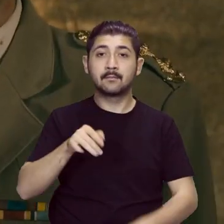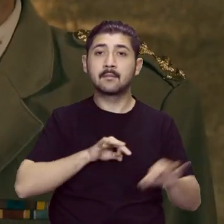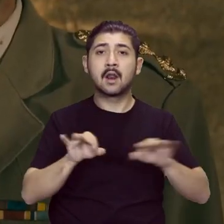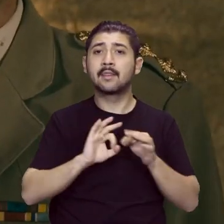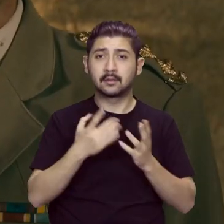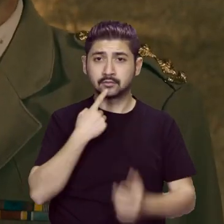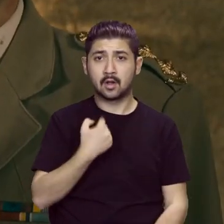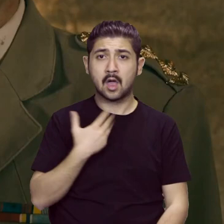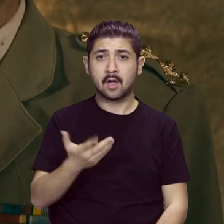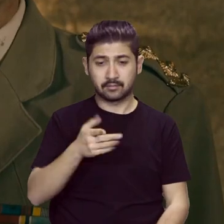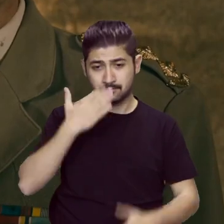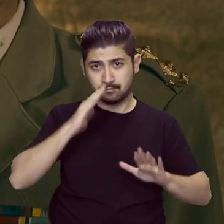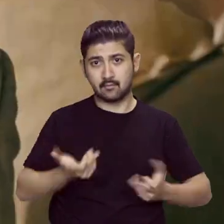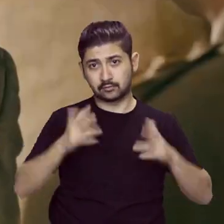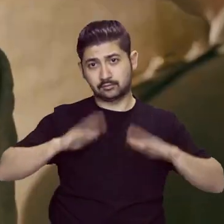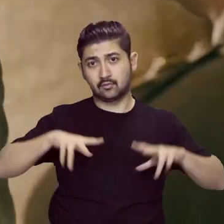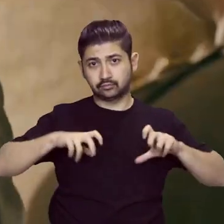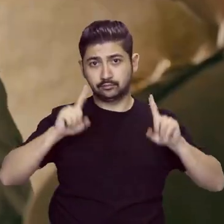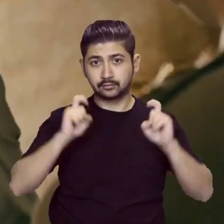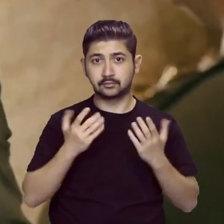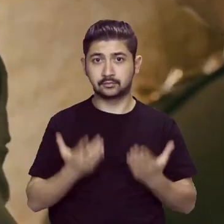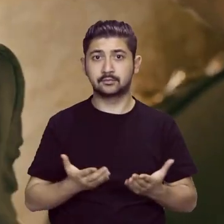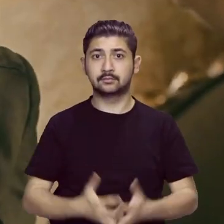nedir söyler misin? Burada böylece oturup bekleyecek miyiz?